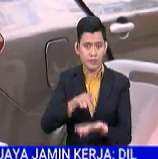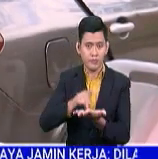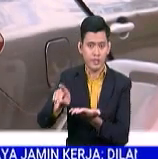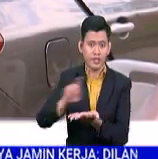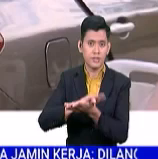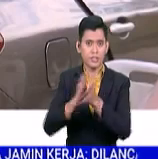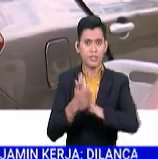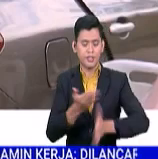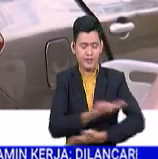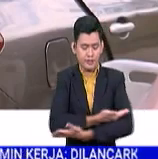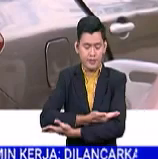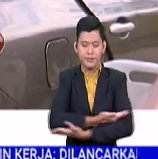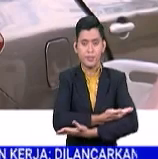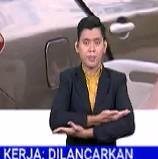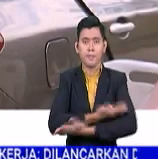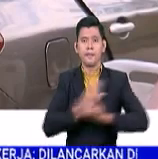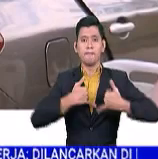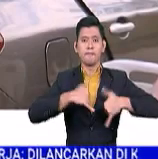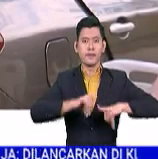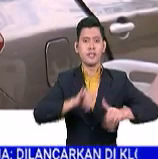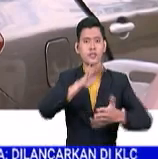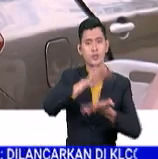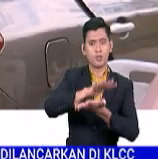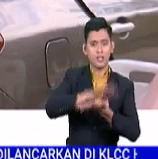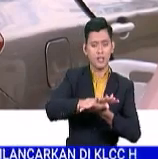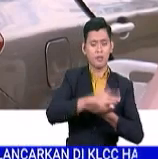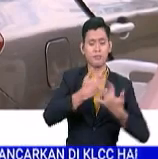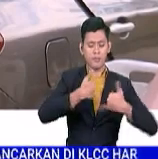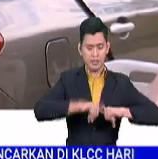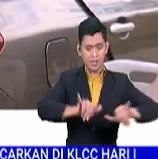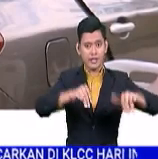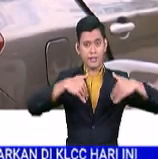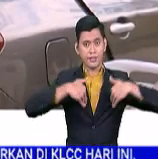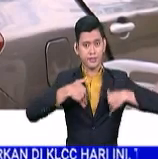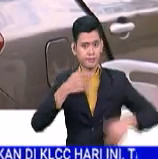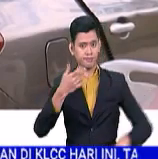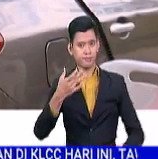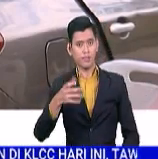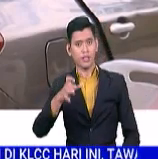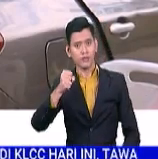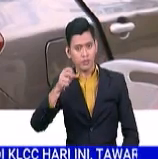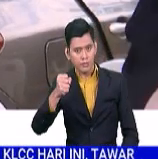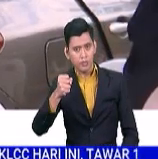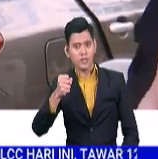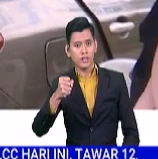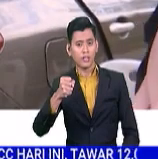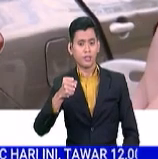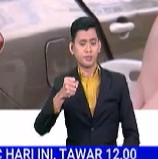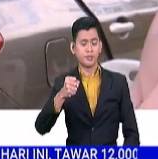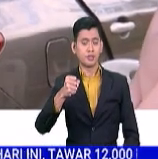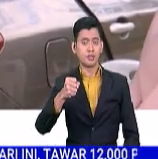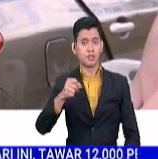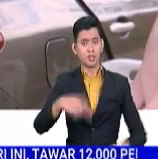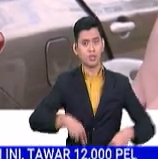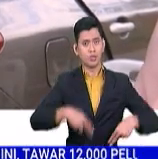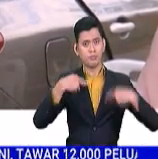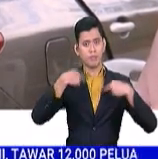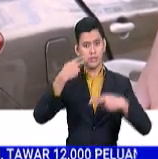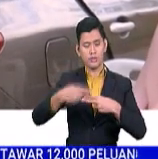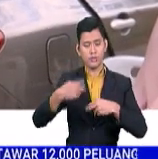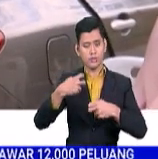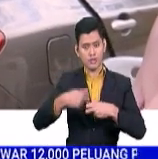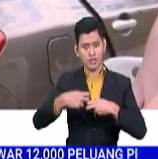Jadi anak pun masih masa tu minum susu lagi. Jadi kehidupan tu memang susah. Tak ada pilihan lain.